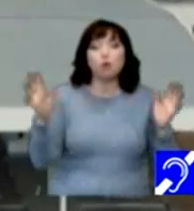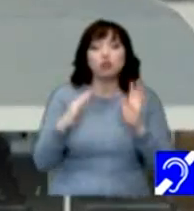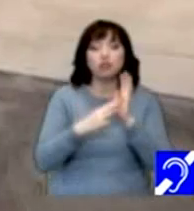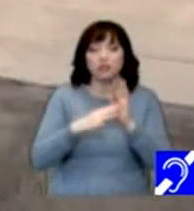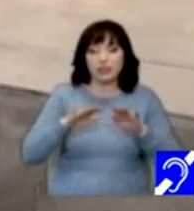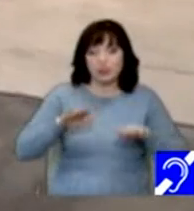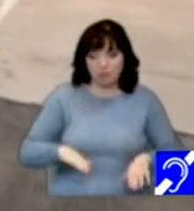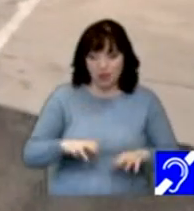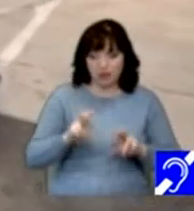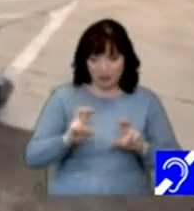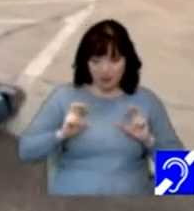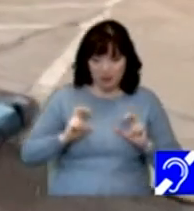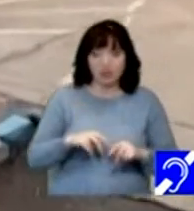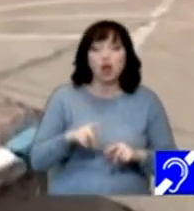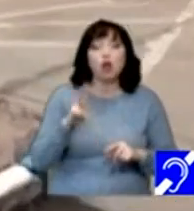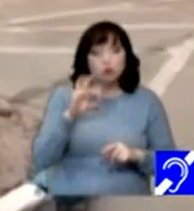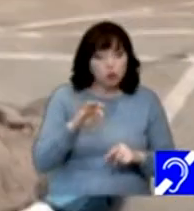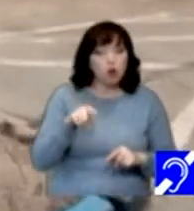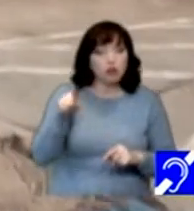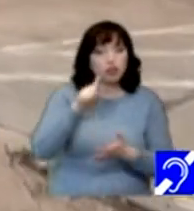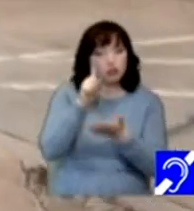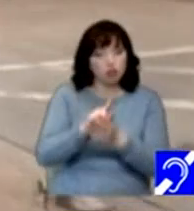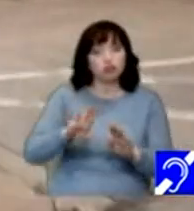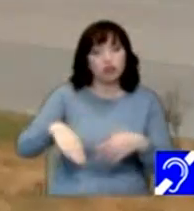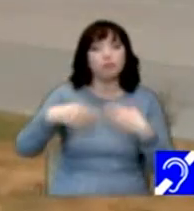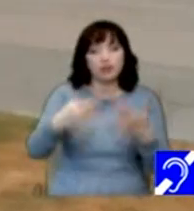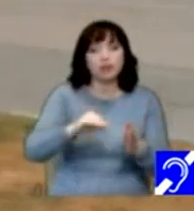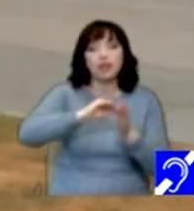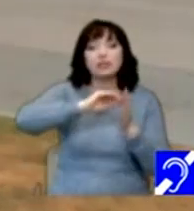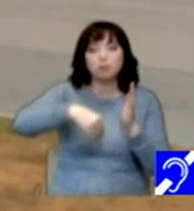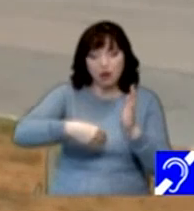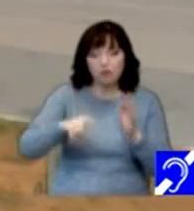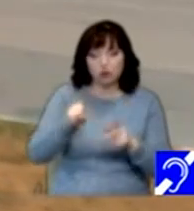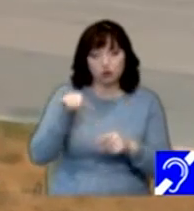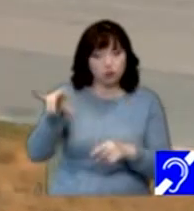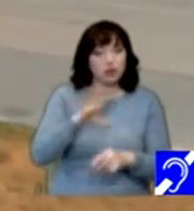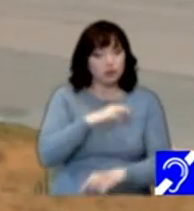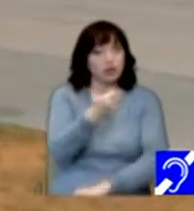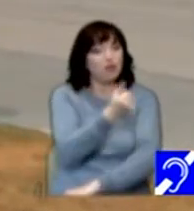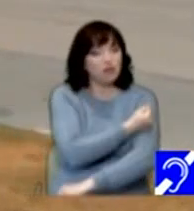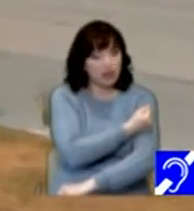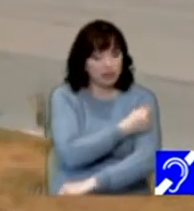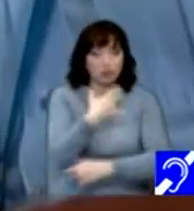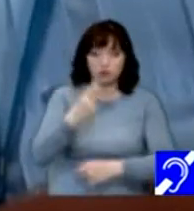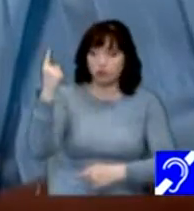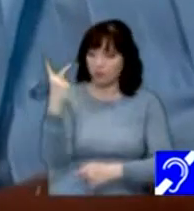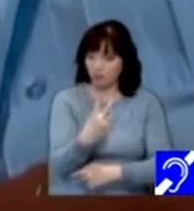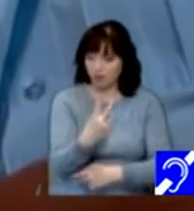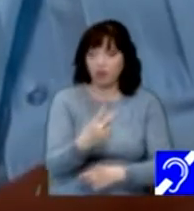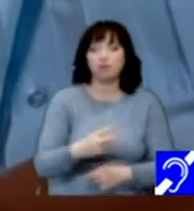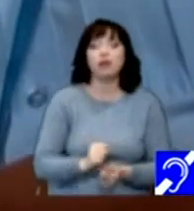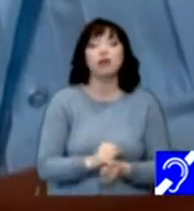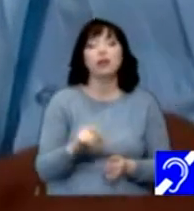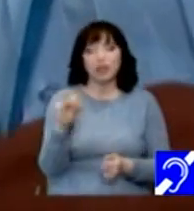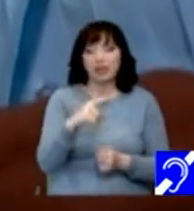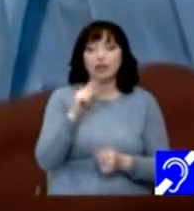pe scaune. Însă aceștia neapărat trebuie să prezinte un certificat de vaccinare complet împotriva COVID-19,